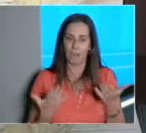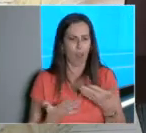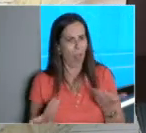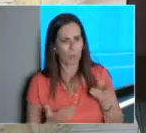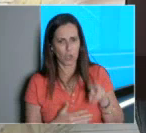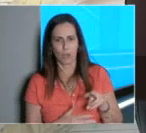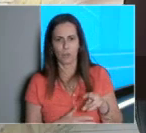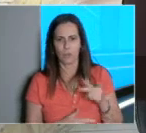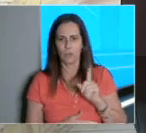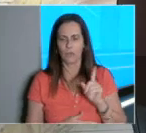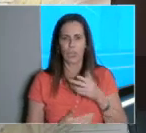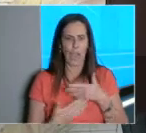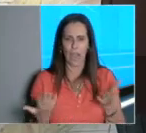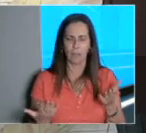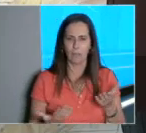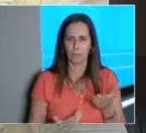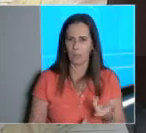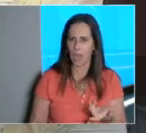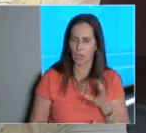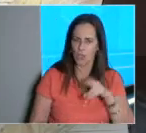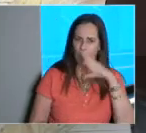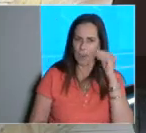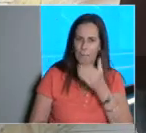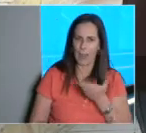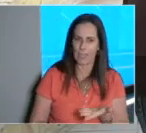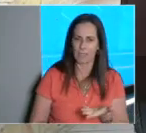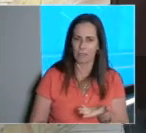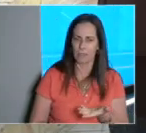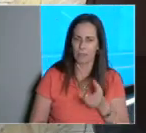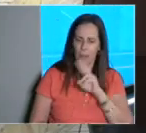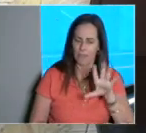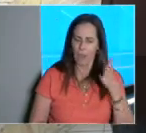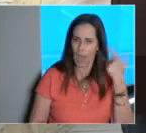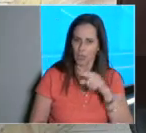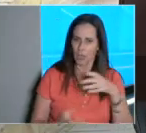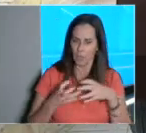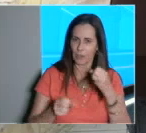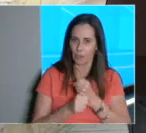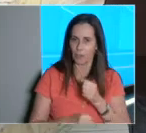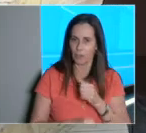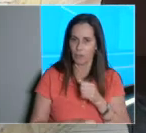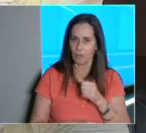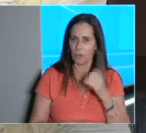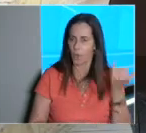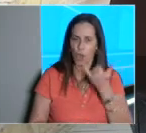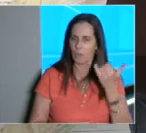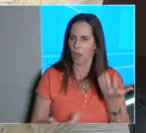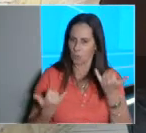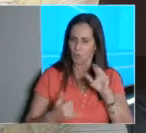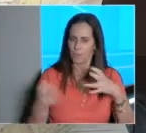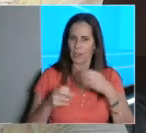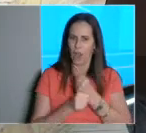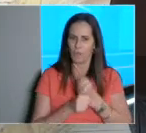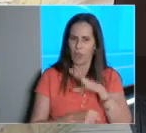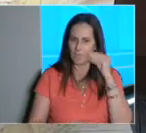למה? למה? הולכת ולא קיימת. מה זה כל השנים? כשאני פרץ היה בסיבוב ראשון 2005, היית איש מפלגת העבודה? כן. 2006? כל הזמן, כל הזמן. נו, אז היום יש לך